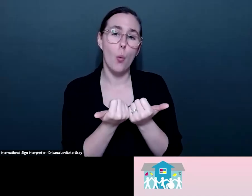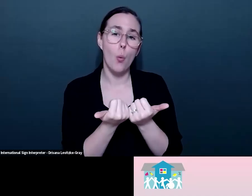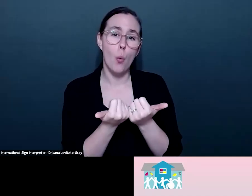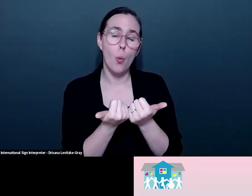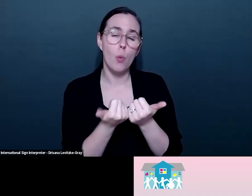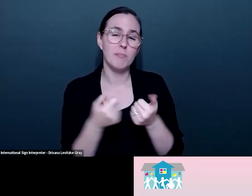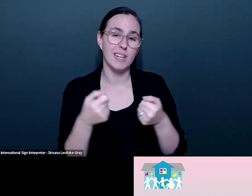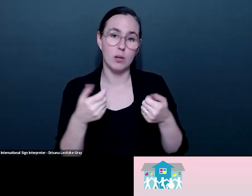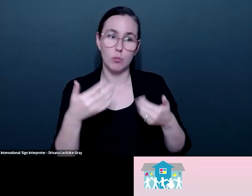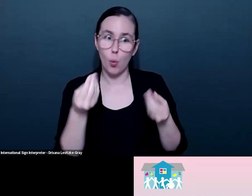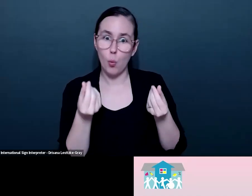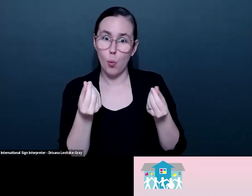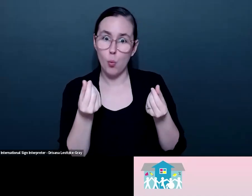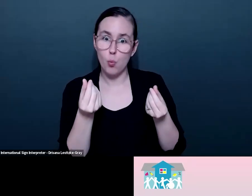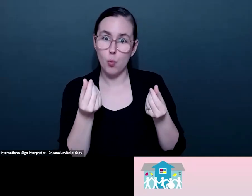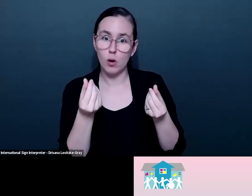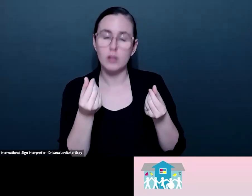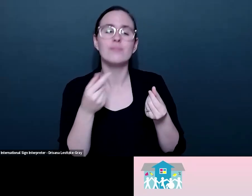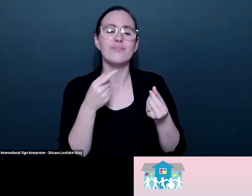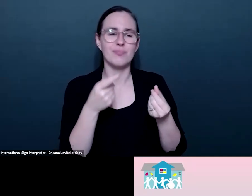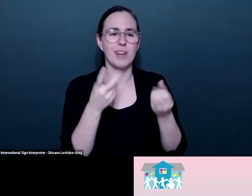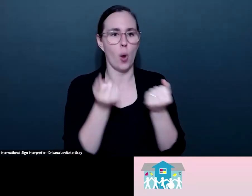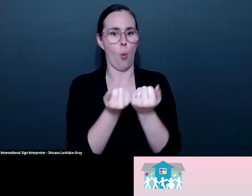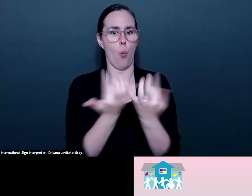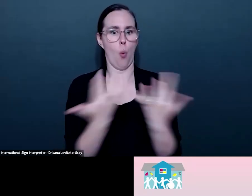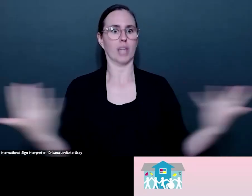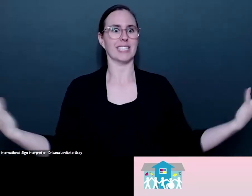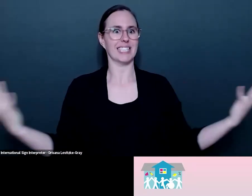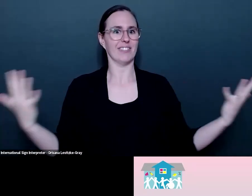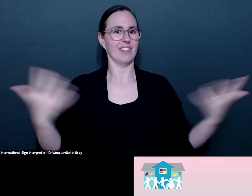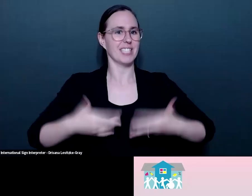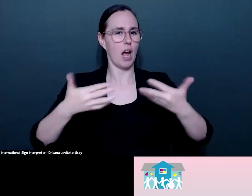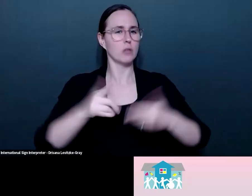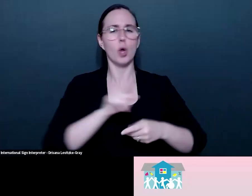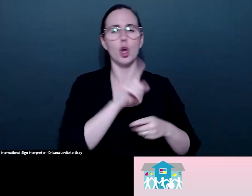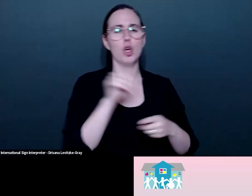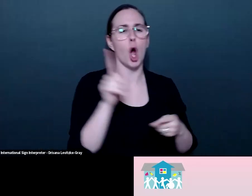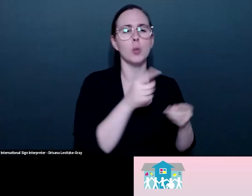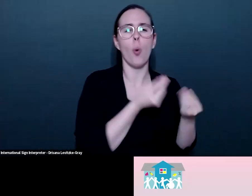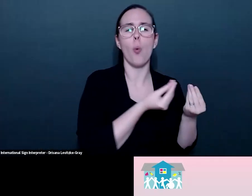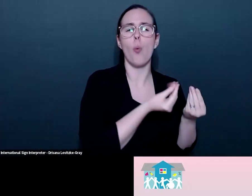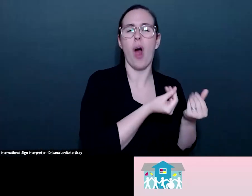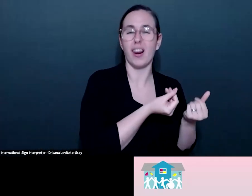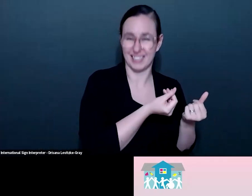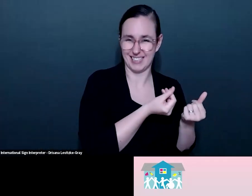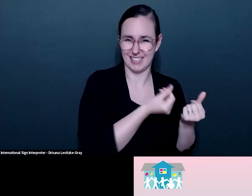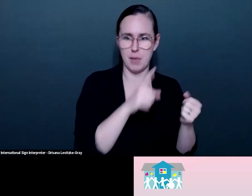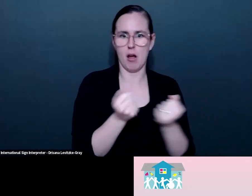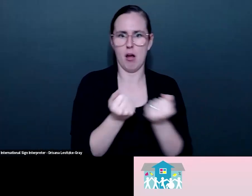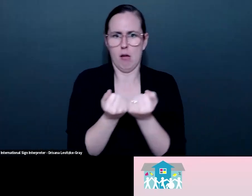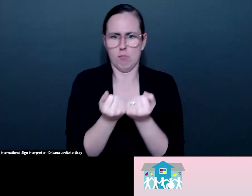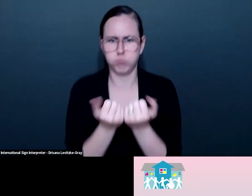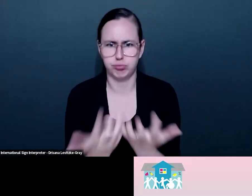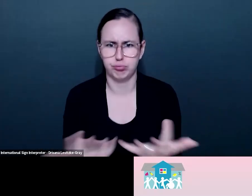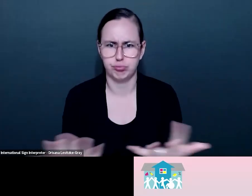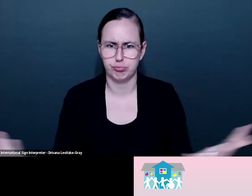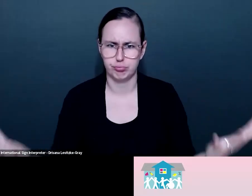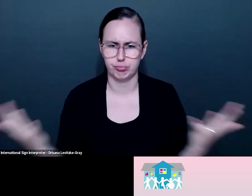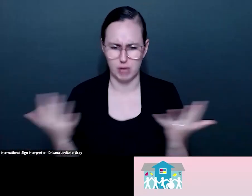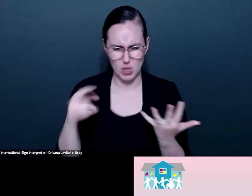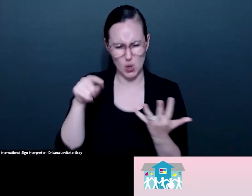Est-ce que on peut aussi savoir que ces outils vont être utilisés de manière